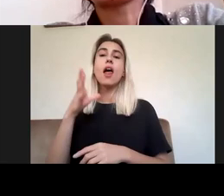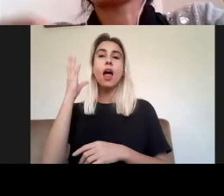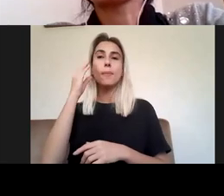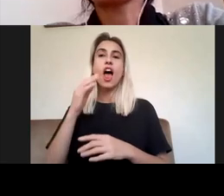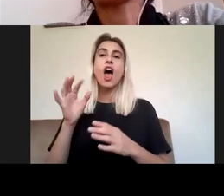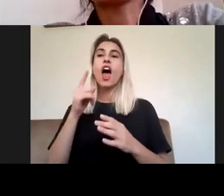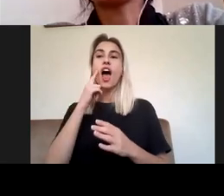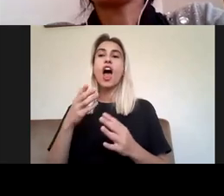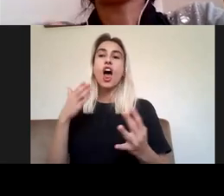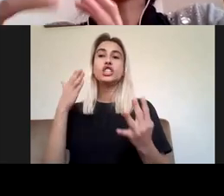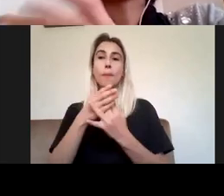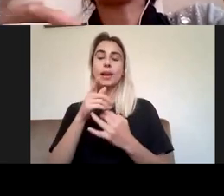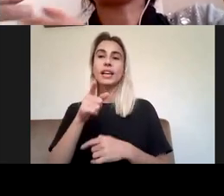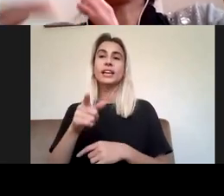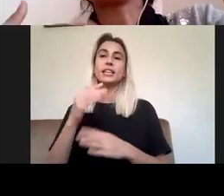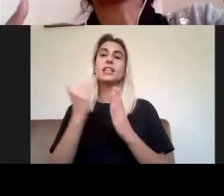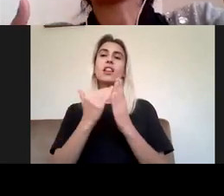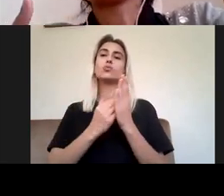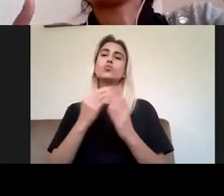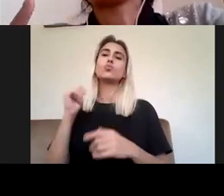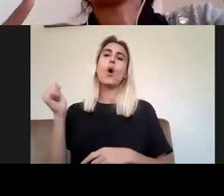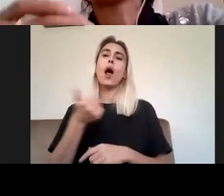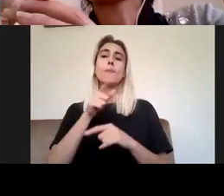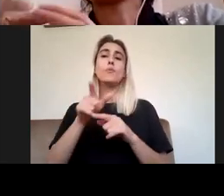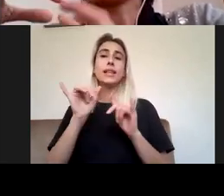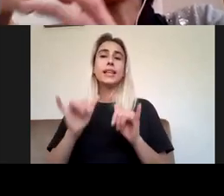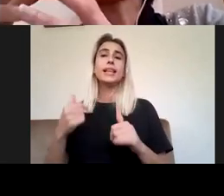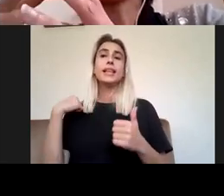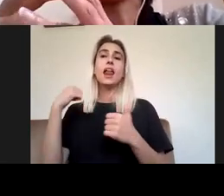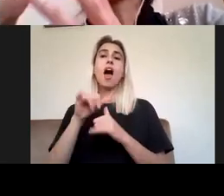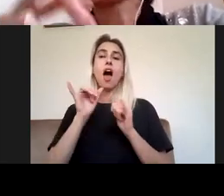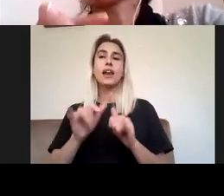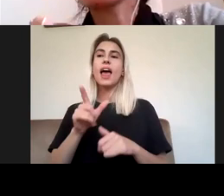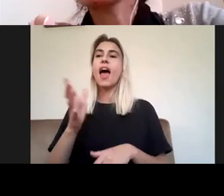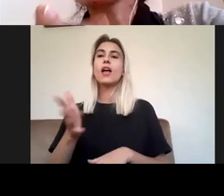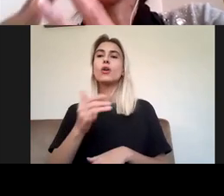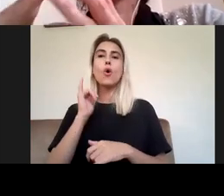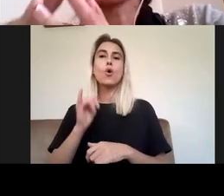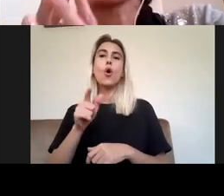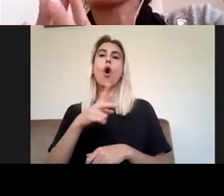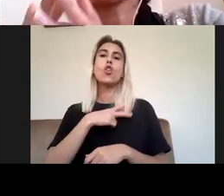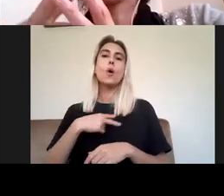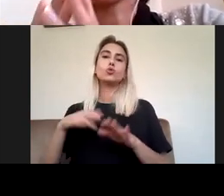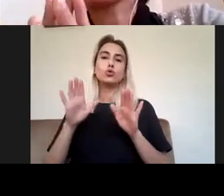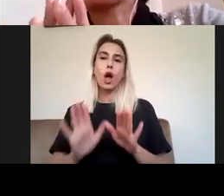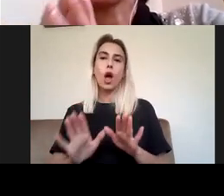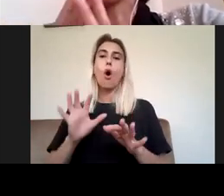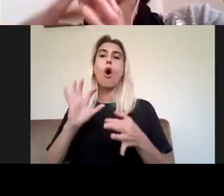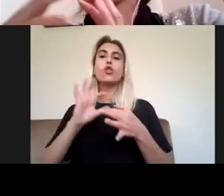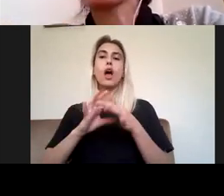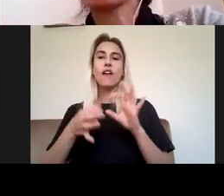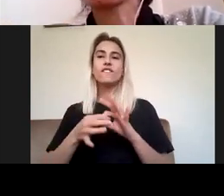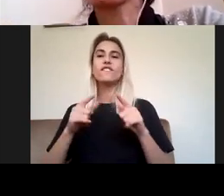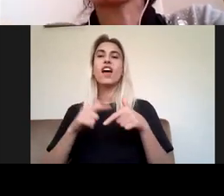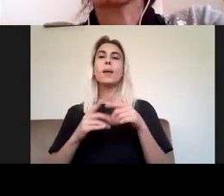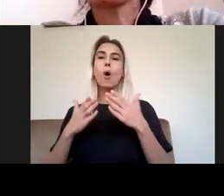standartlar açısından çok önemli. Ve burada da yine aynı şeyi görüyoruz. Yine en kötüler otobüs durakları, otogarlar ve feribot iskeleleri olmak